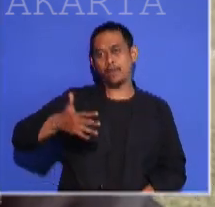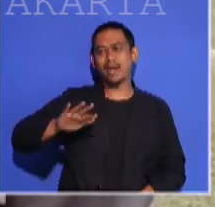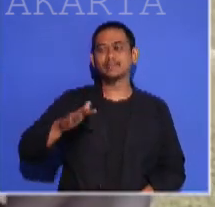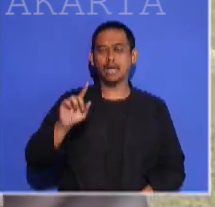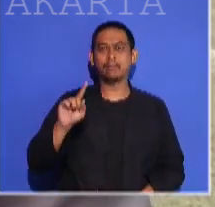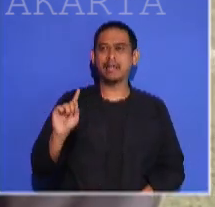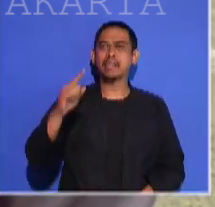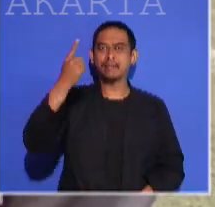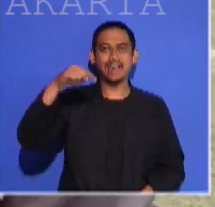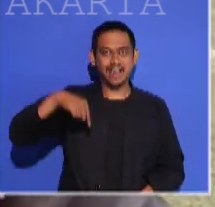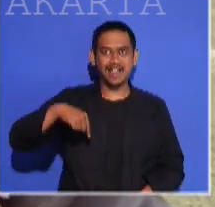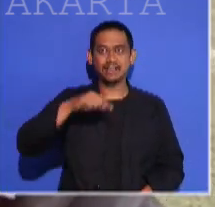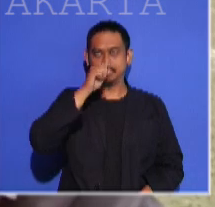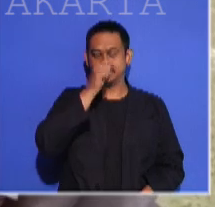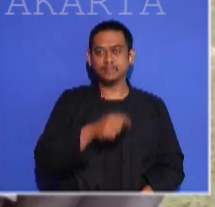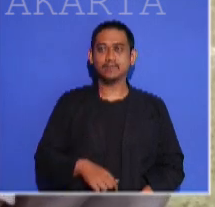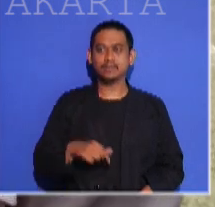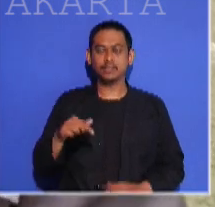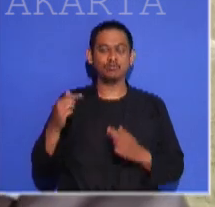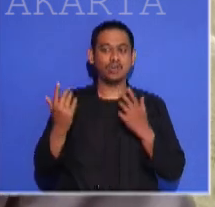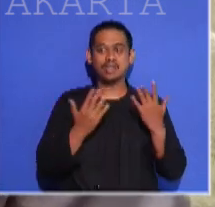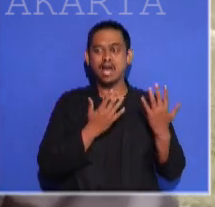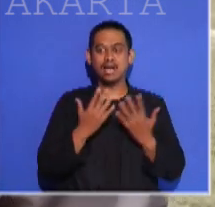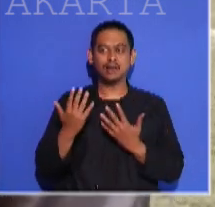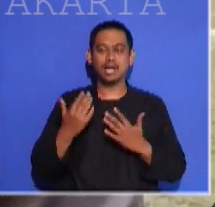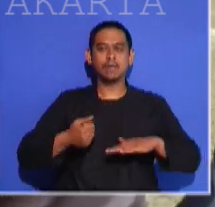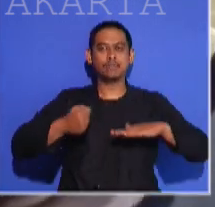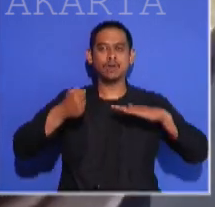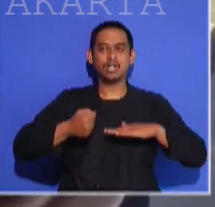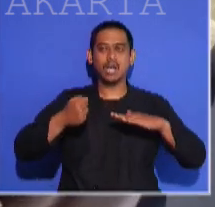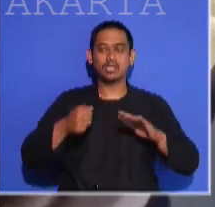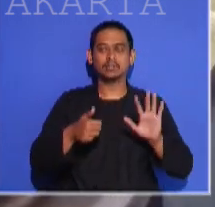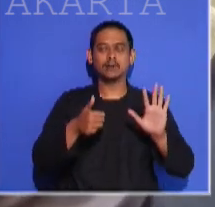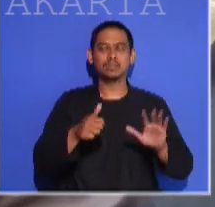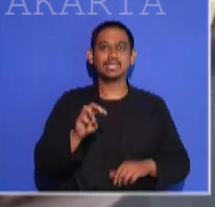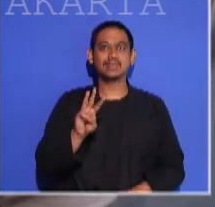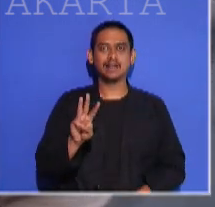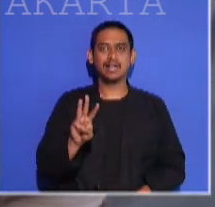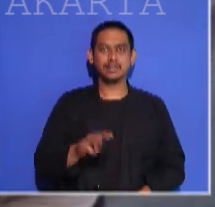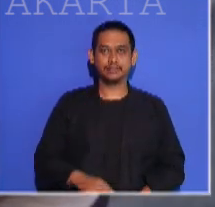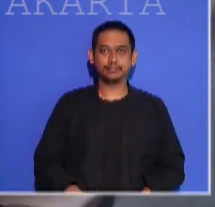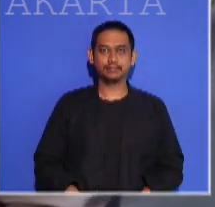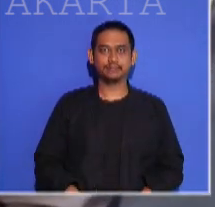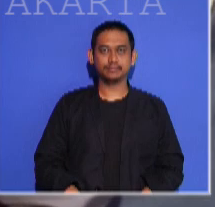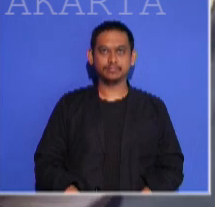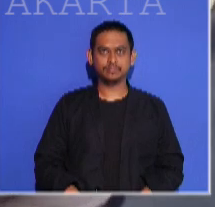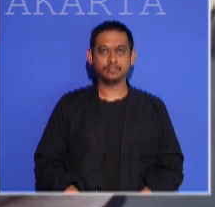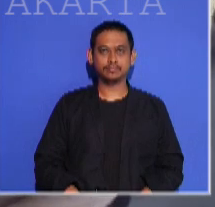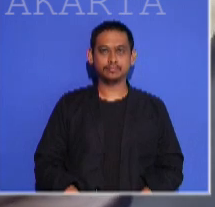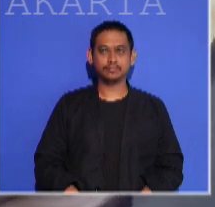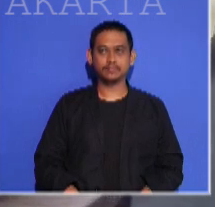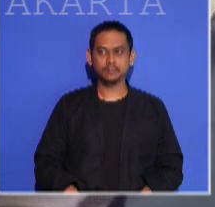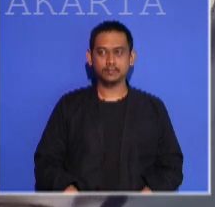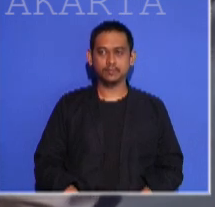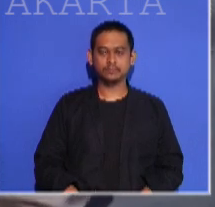kesulitan tahun Pramuka yang ke63 dan juga dalam rangka menyemarakkan